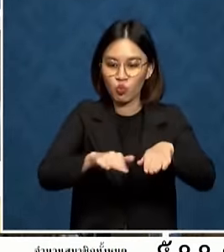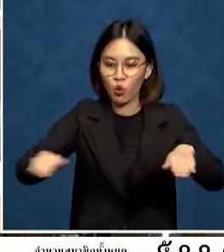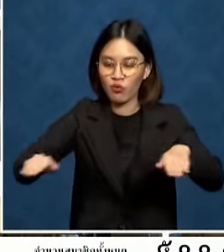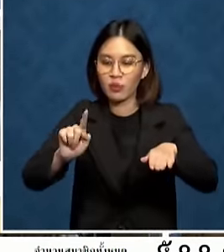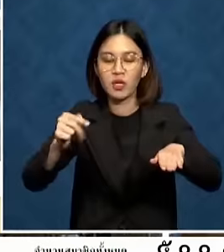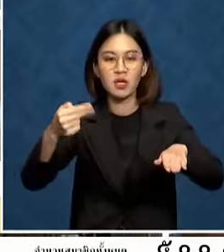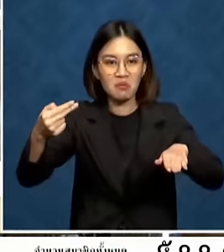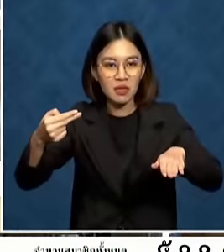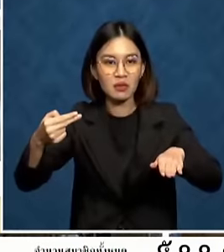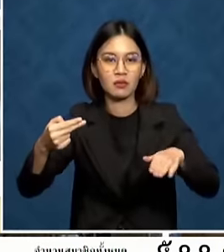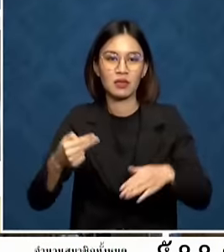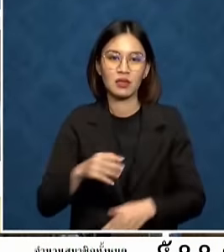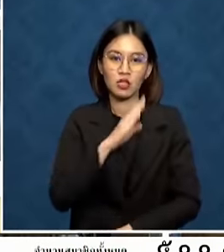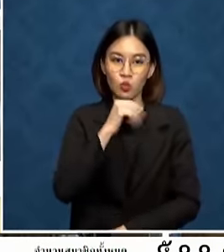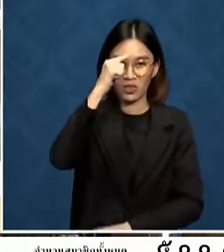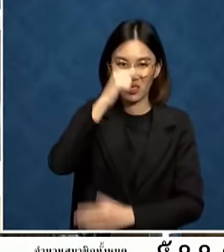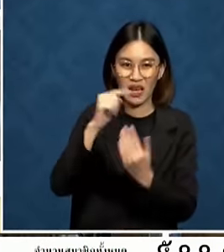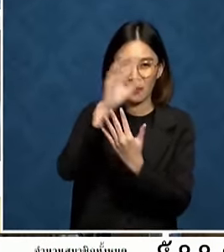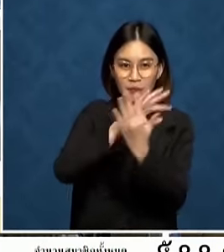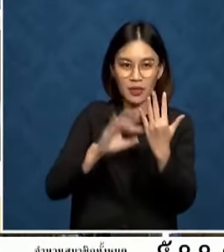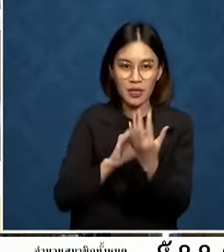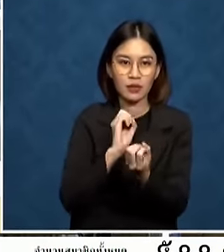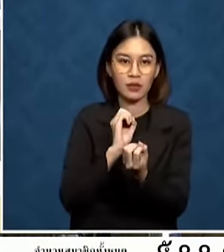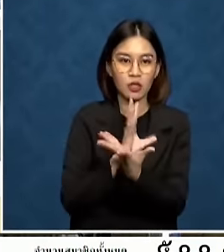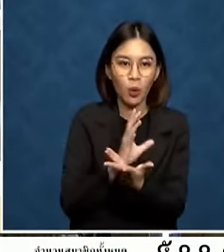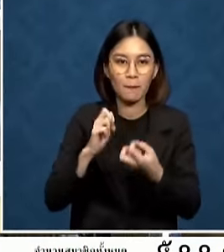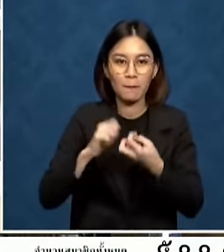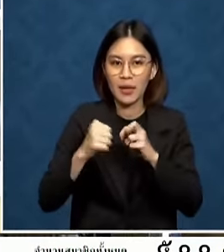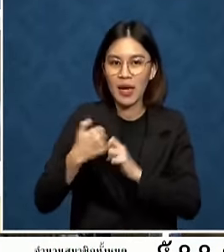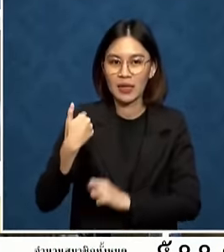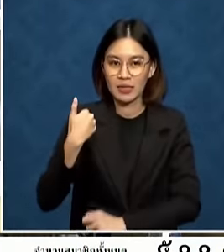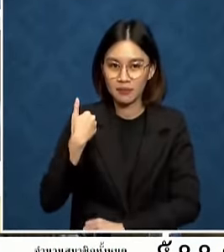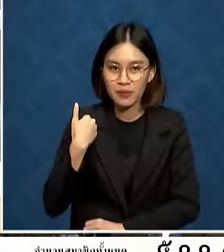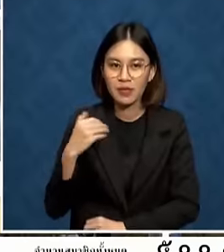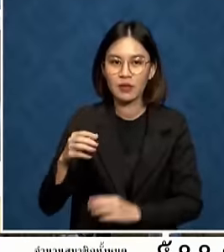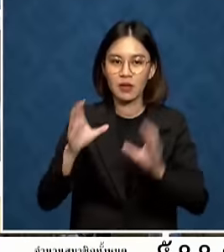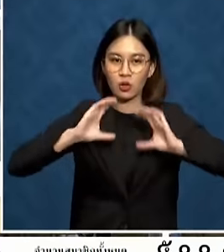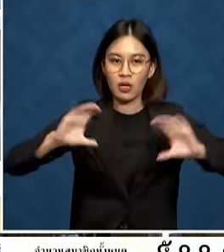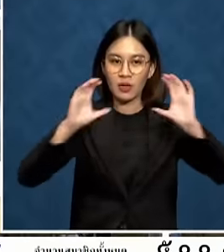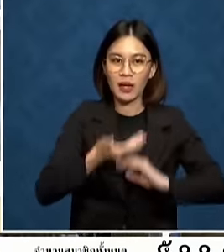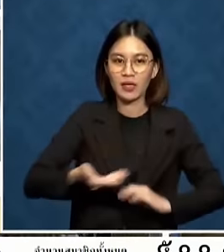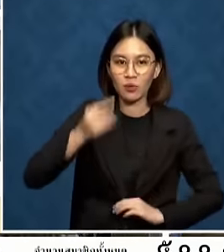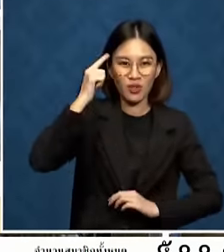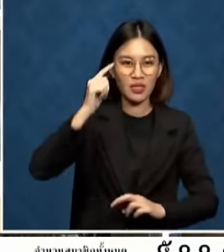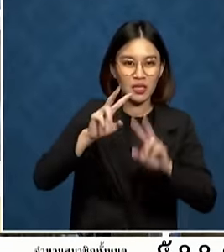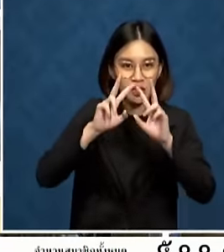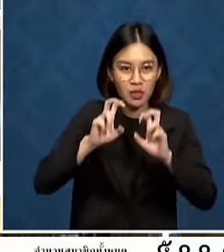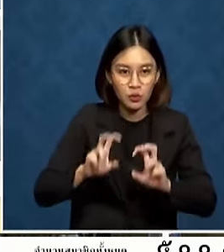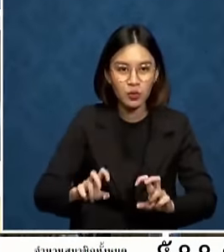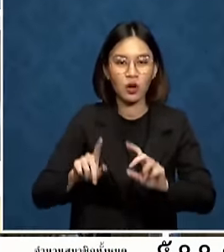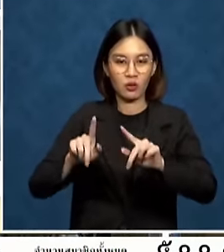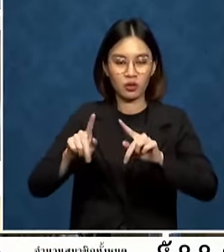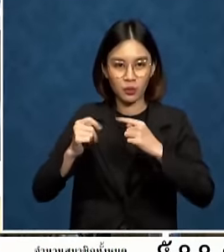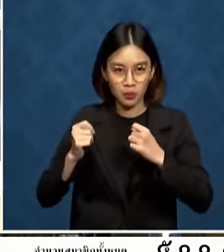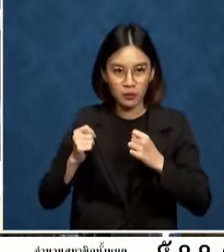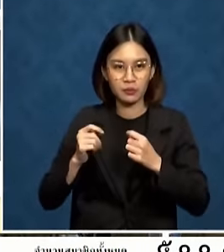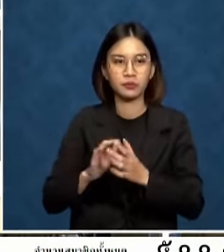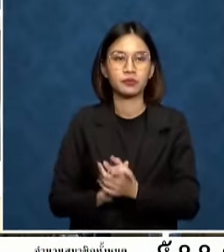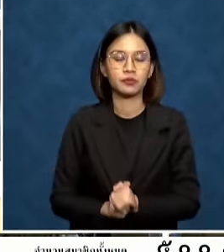จะเผชิญปัญหานี้มากขึ้นเรื่อยๆนี่คือสิ่งที่รัฐบาลต้องตระหนักและตอบคำถาม